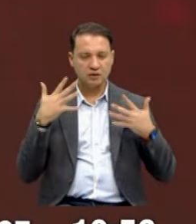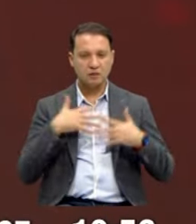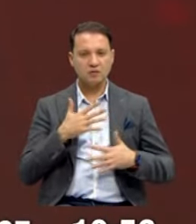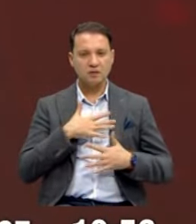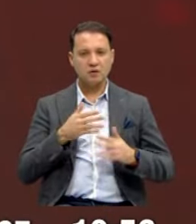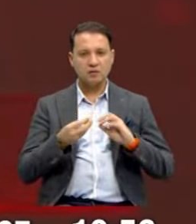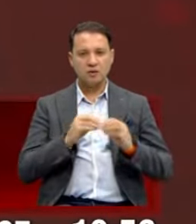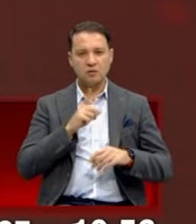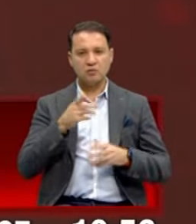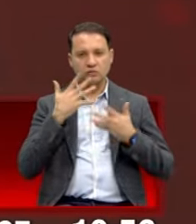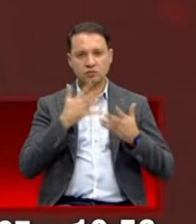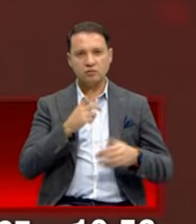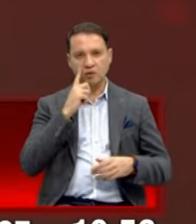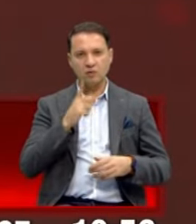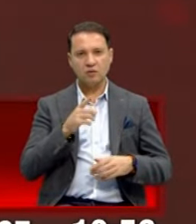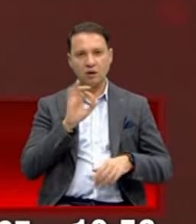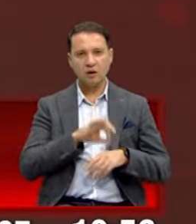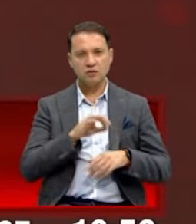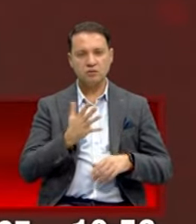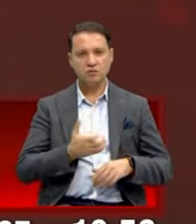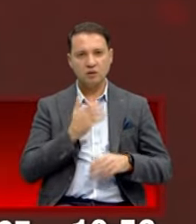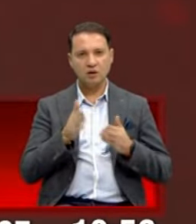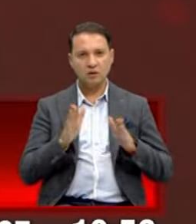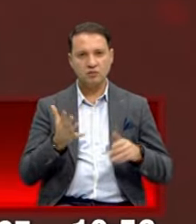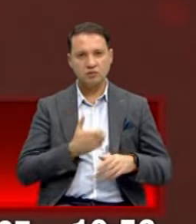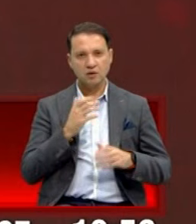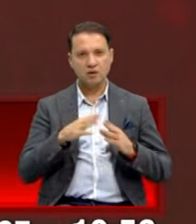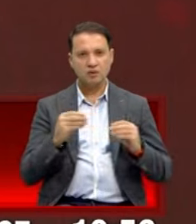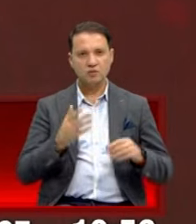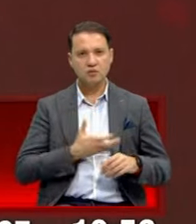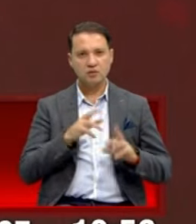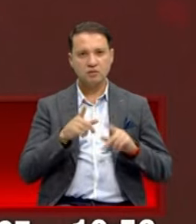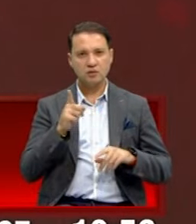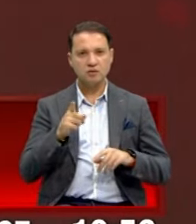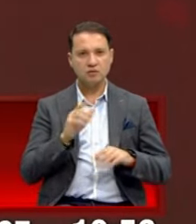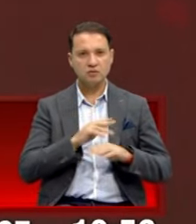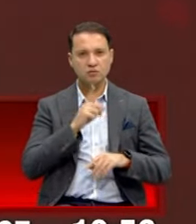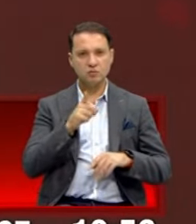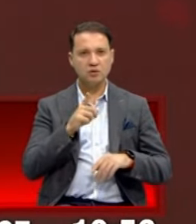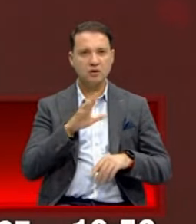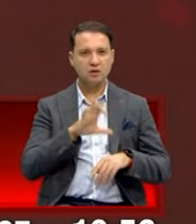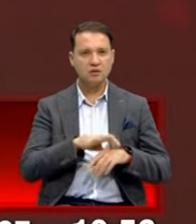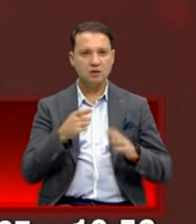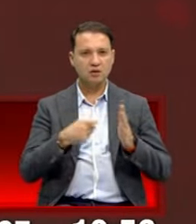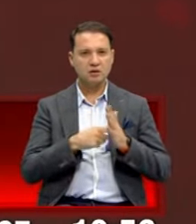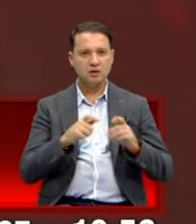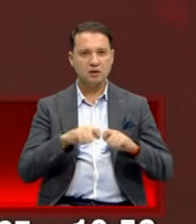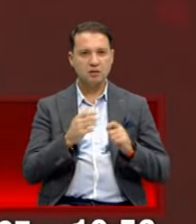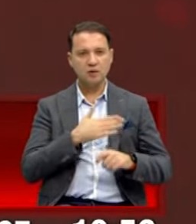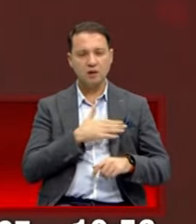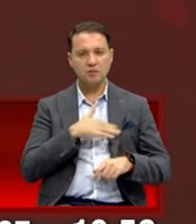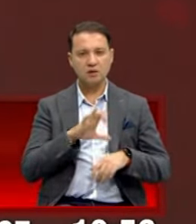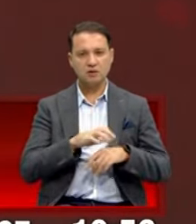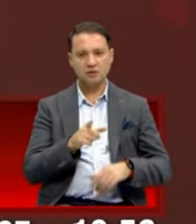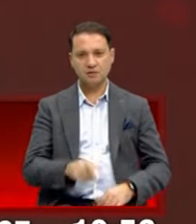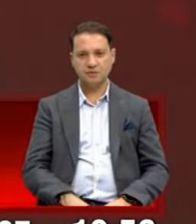Terleme, nefes darlığı, kusma görülüyor. Ani üzüntü, ayrılık acısı, kayıp acısı gibi duygu durumlarında yaşanan bu hastalığın adı kırık